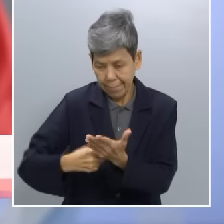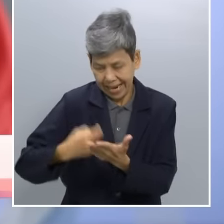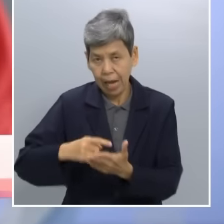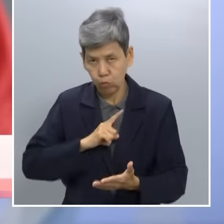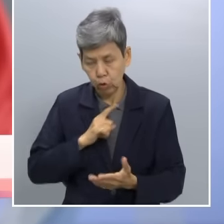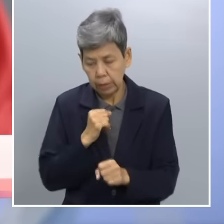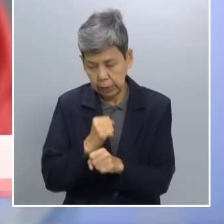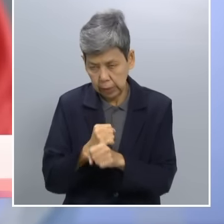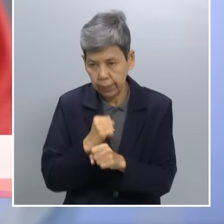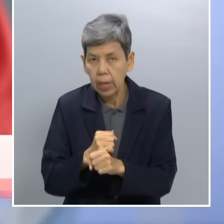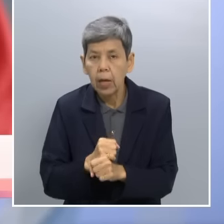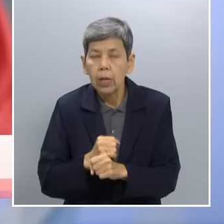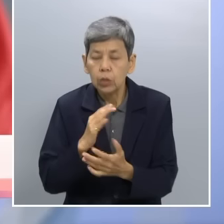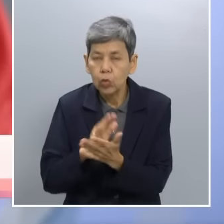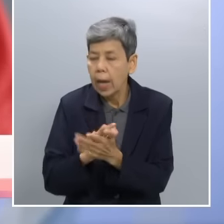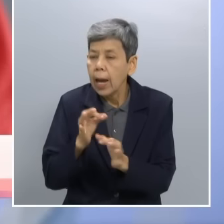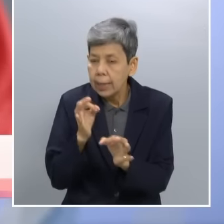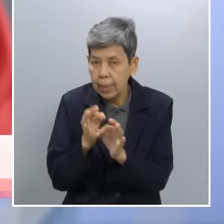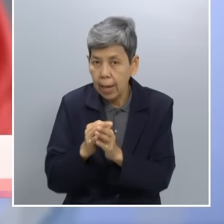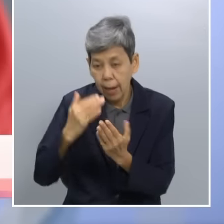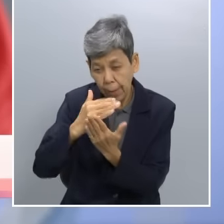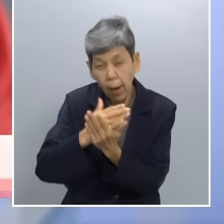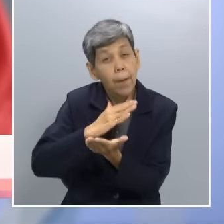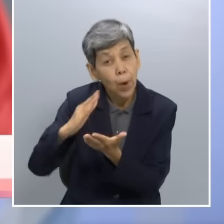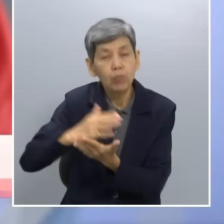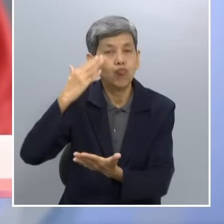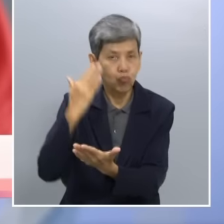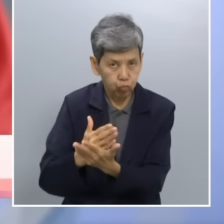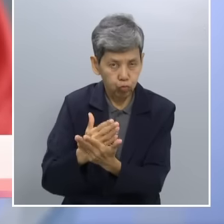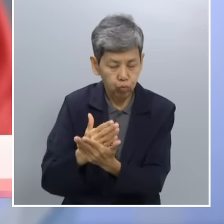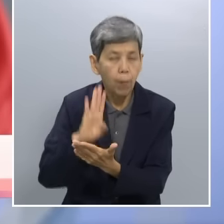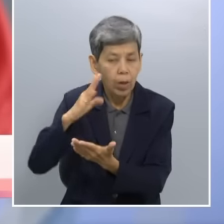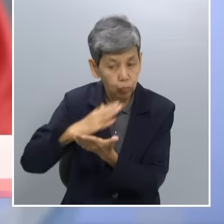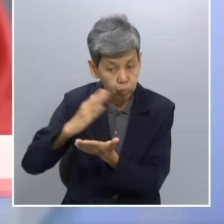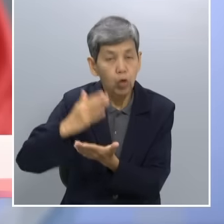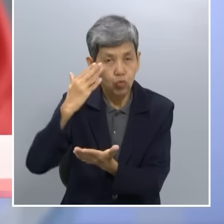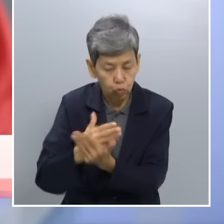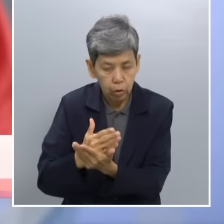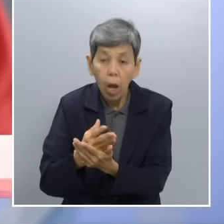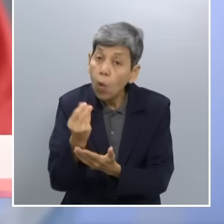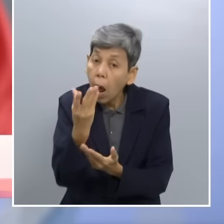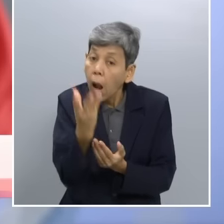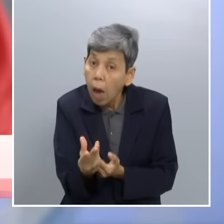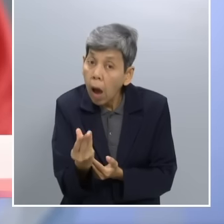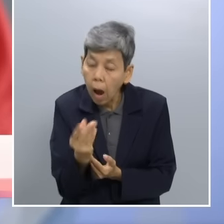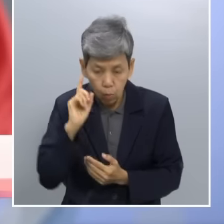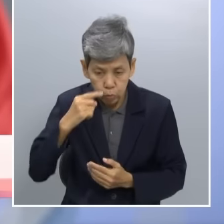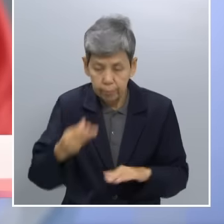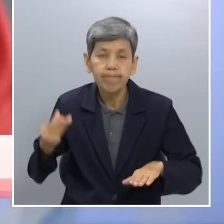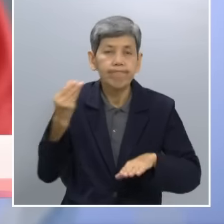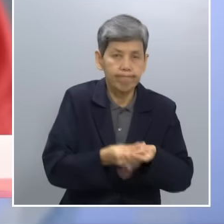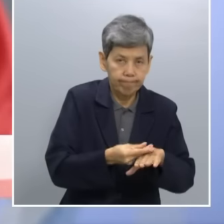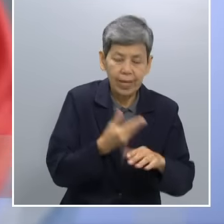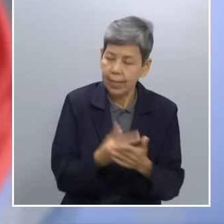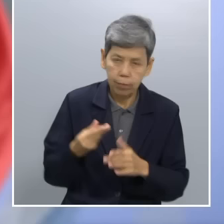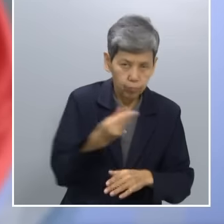เนี่ยจะมีการไปปิดบัญชีให้นะครับที่เอ่อไฟแนนซ์ค่ะแล้วส่วนต่างเท่าไหร่ทางคุณผู้หญิงคนนี้เจ้าของรถเอา